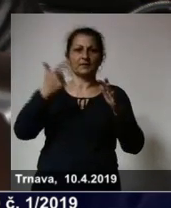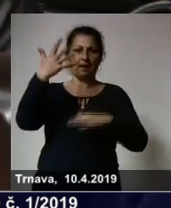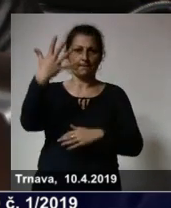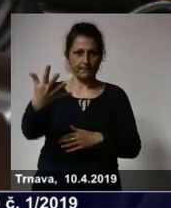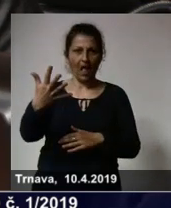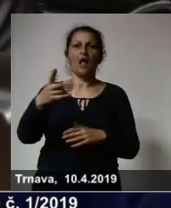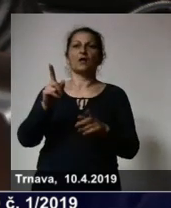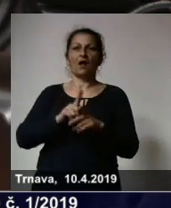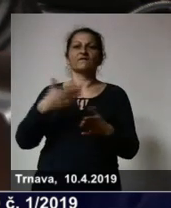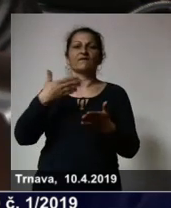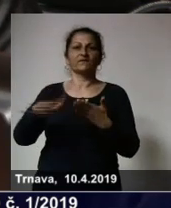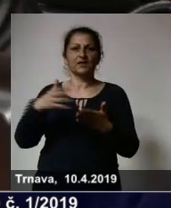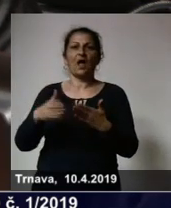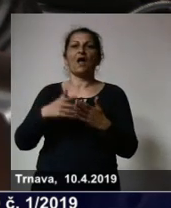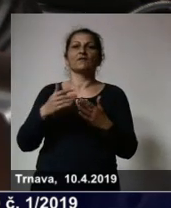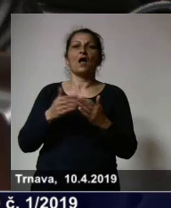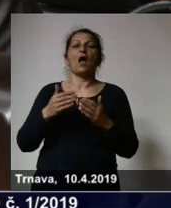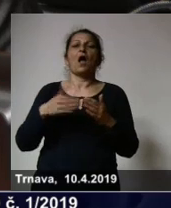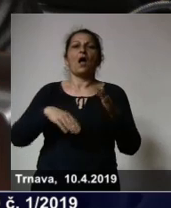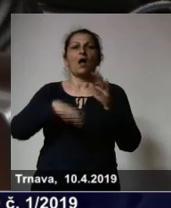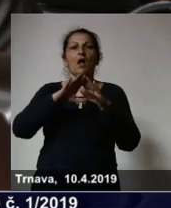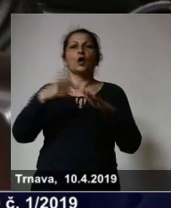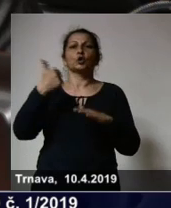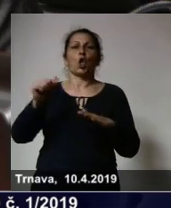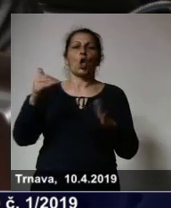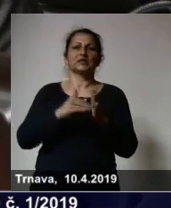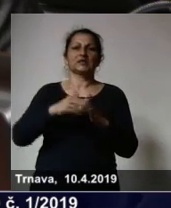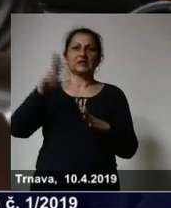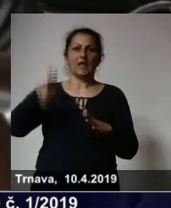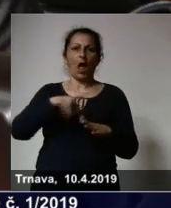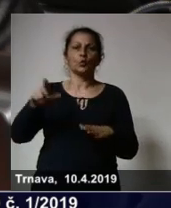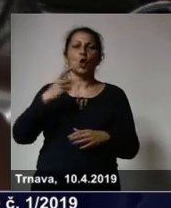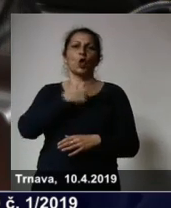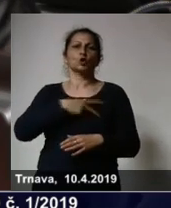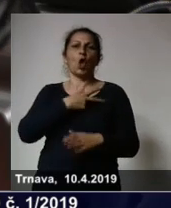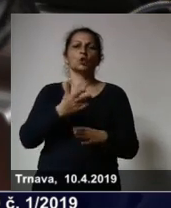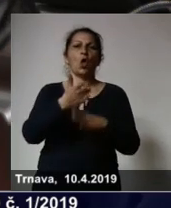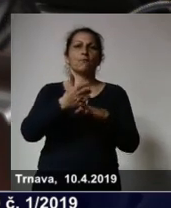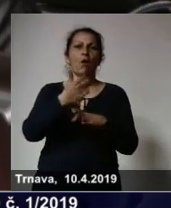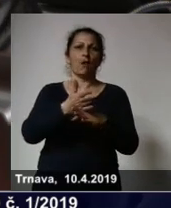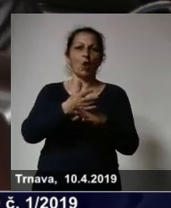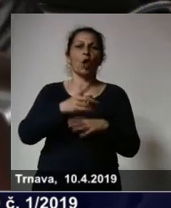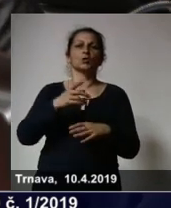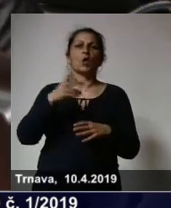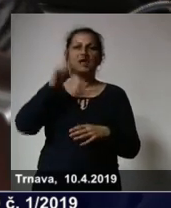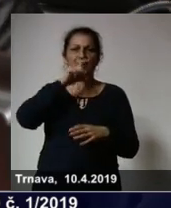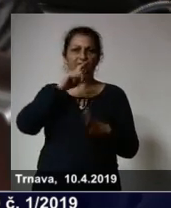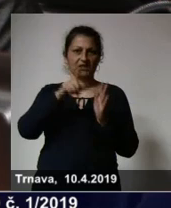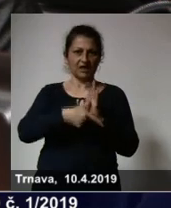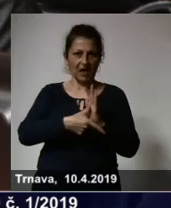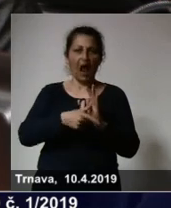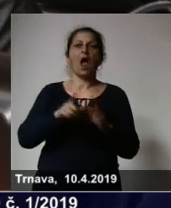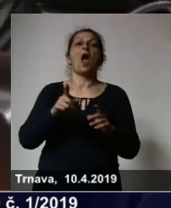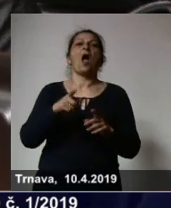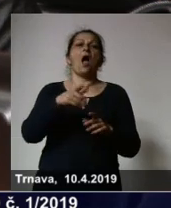kapitálových výdavkov vo výške 100 tisíc eur z oddielu sociálnej pomoci do úradu TTSK na akciu